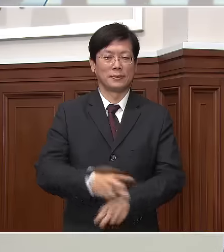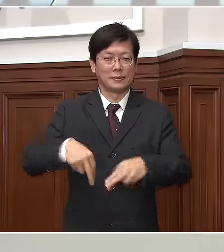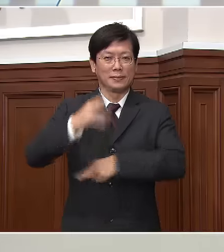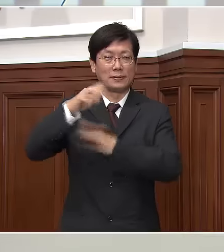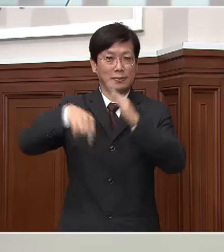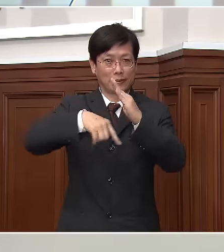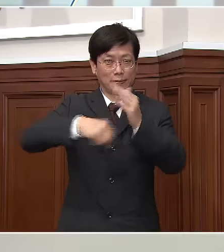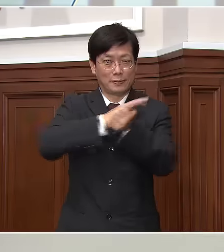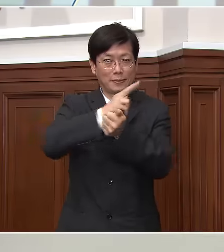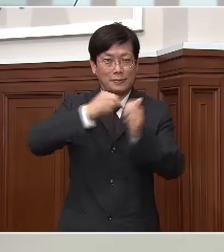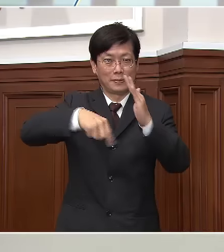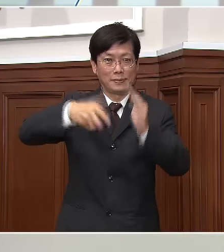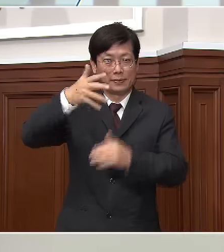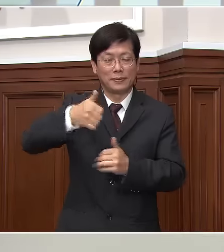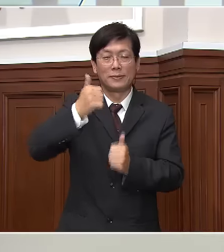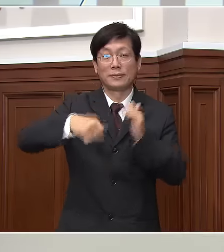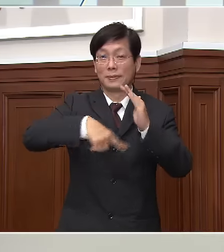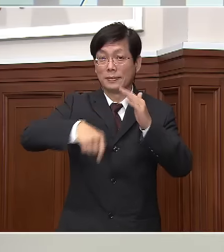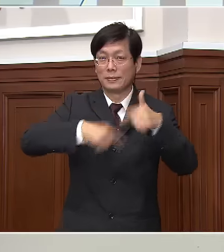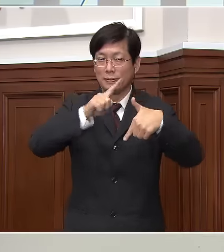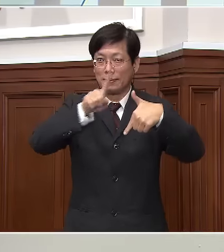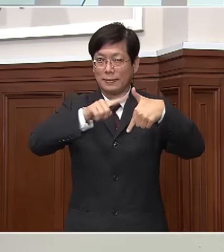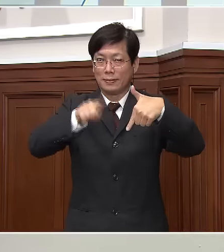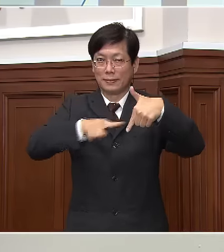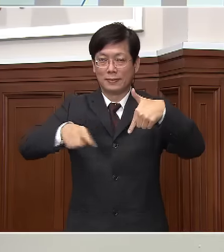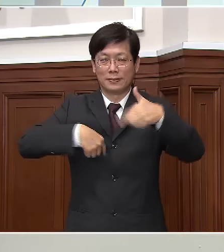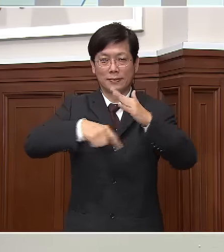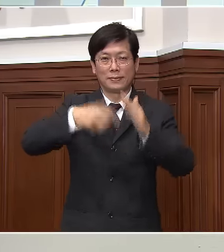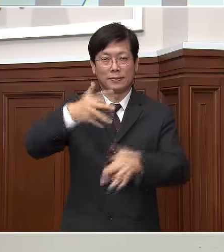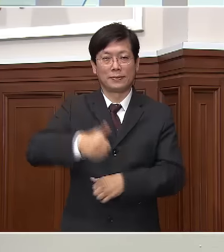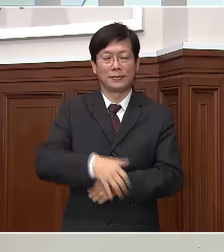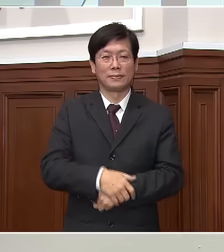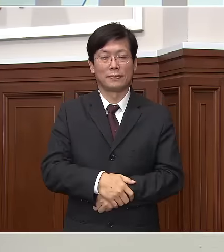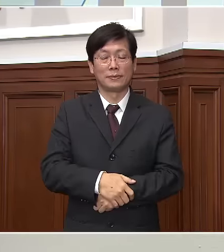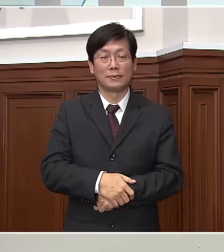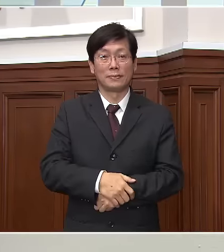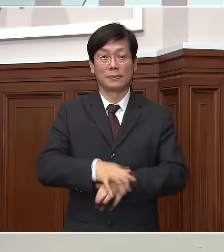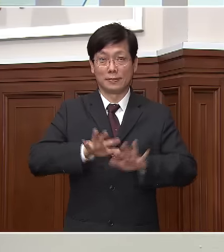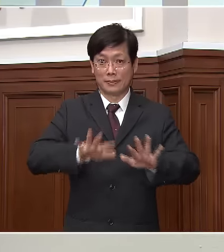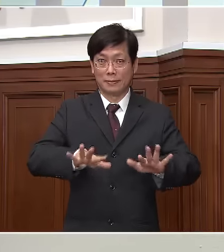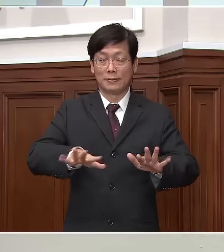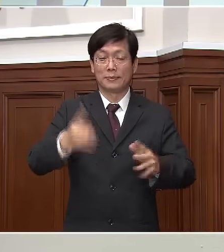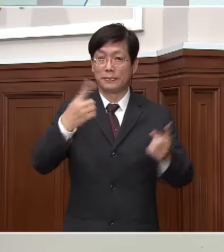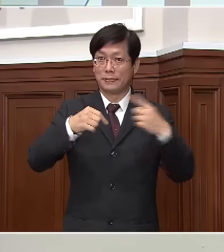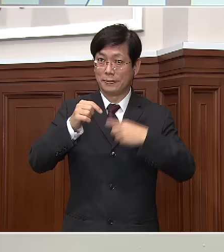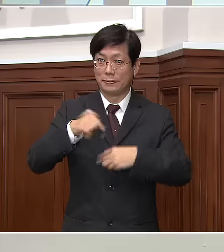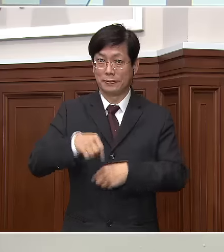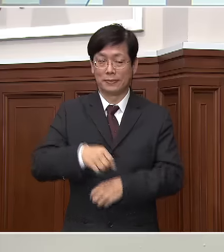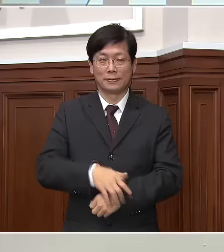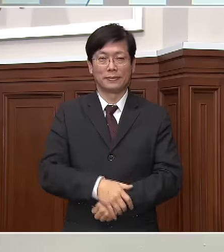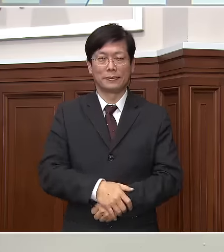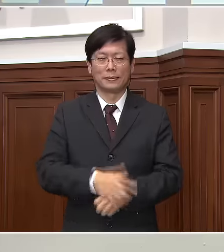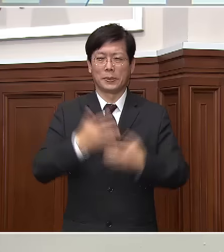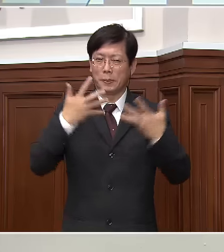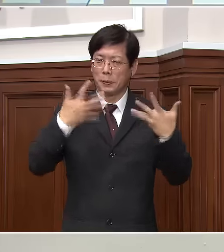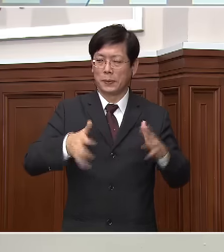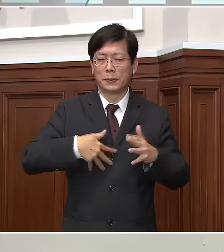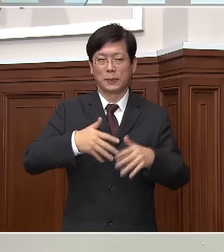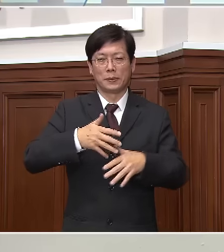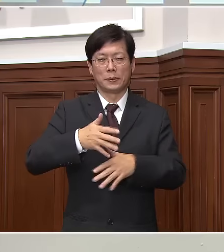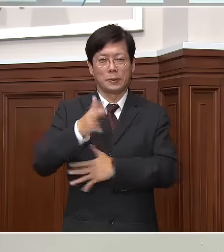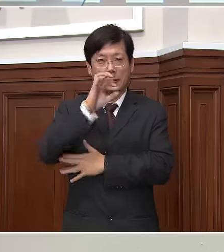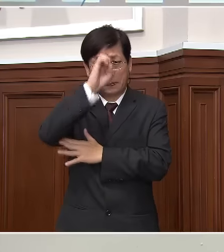行政院林院长、考试院吴院长，还有我们今天在座的我们很多政党